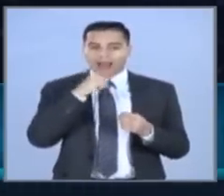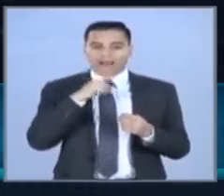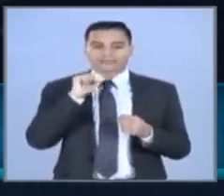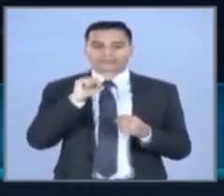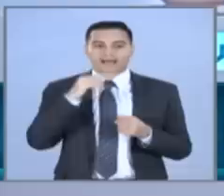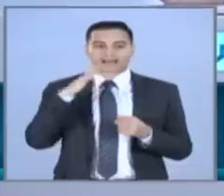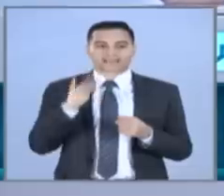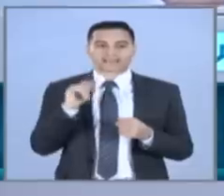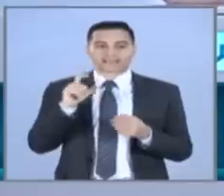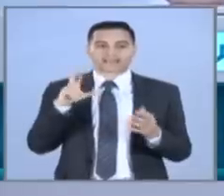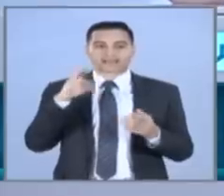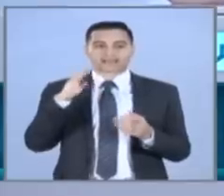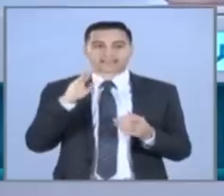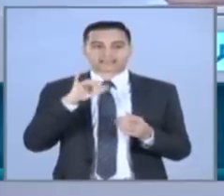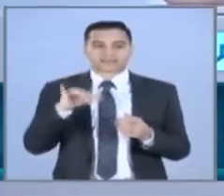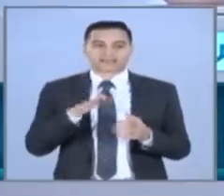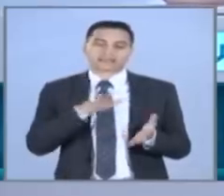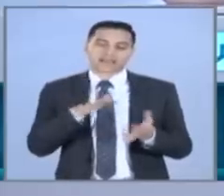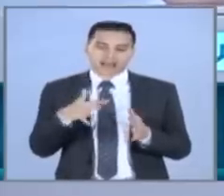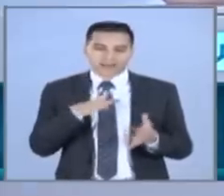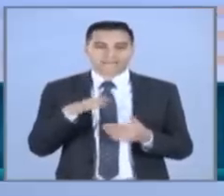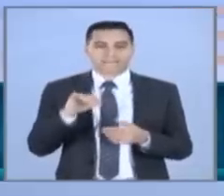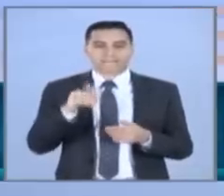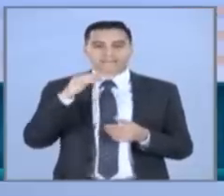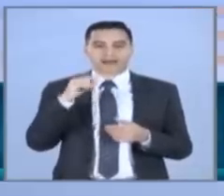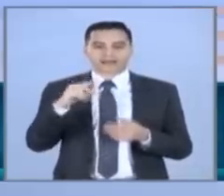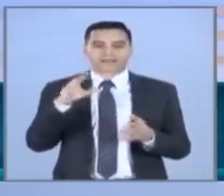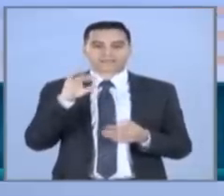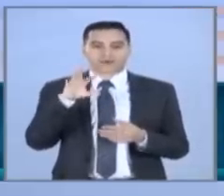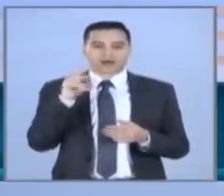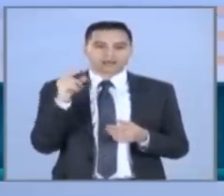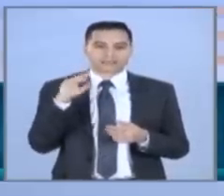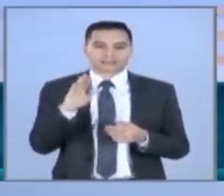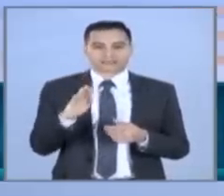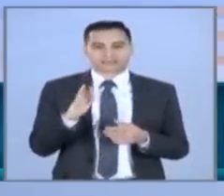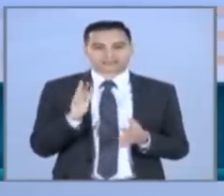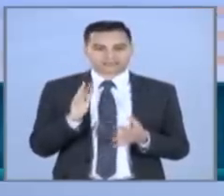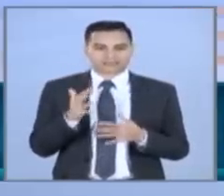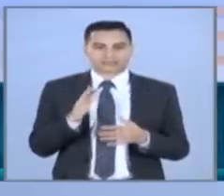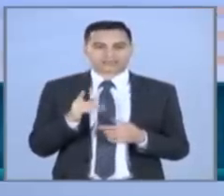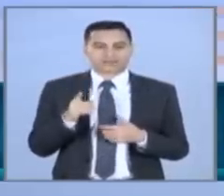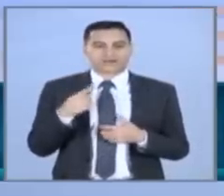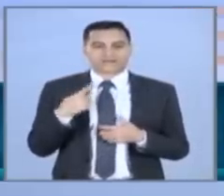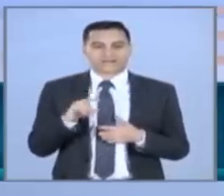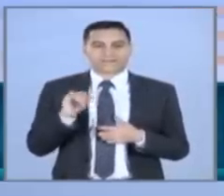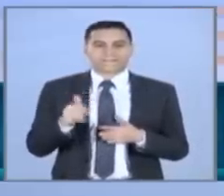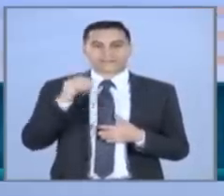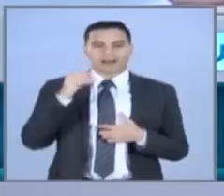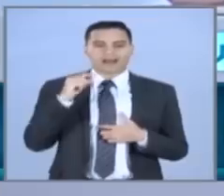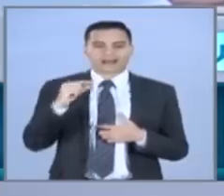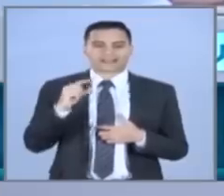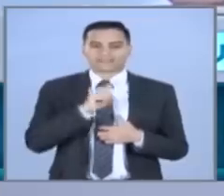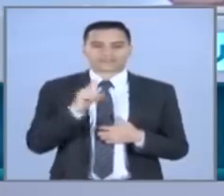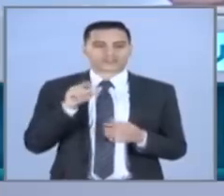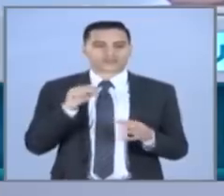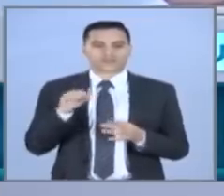مشكلني. كرولوس. تقريبا ماجد المهندس. ماجد المهندس؟ تقريبا. هو في ماجد في الموضوع بس